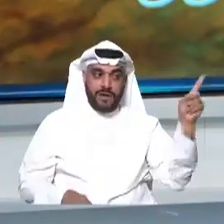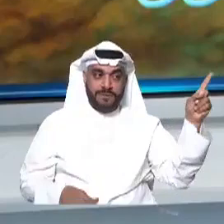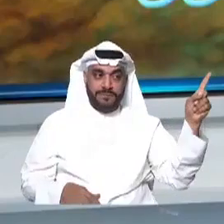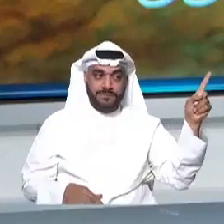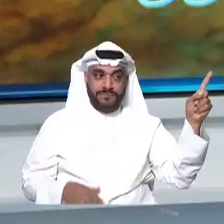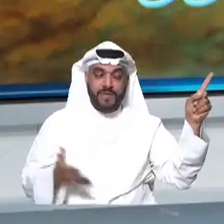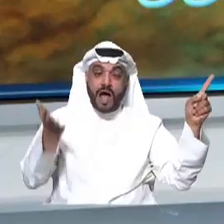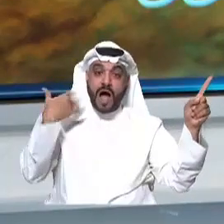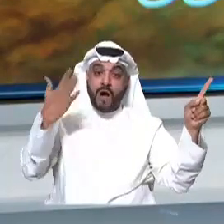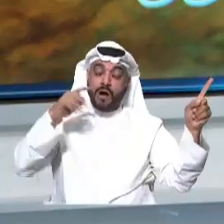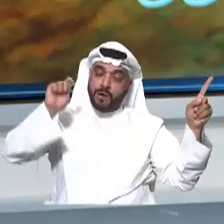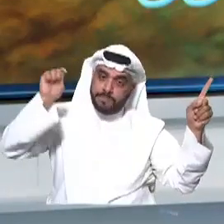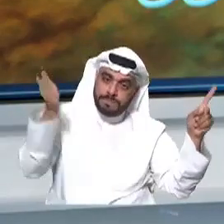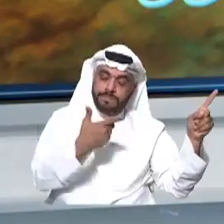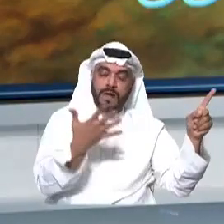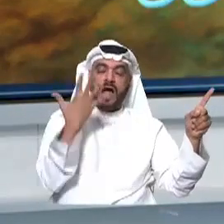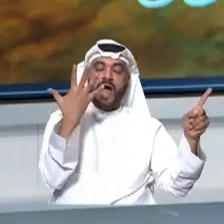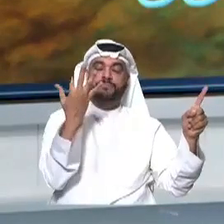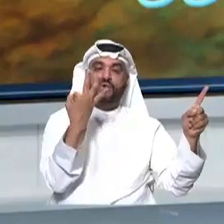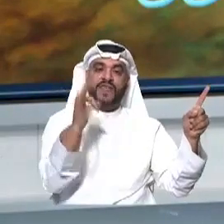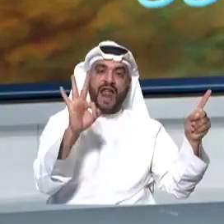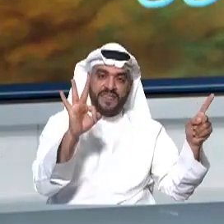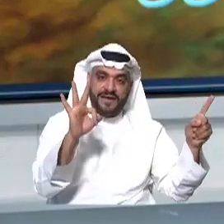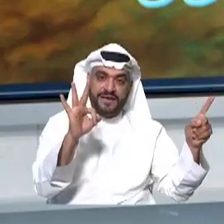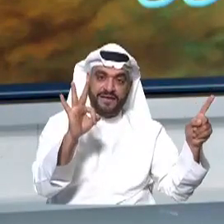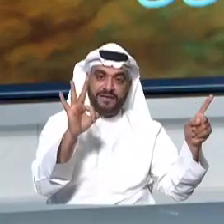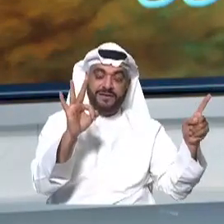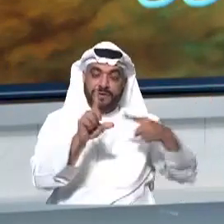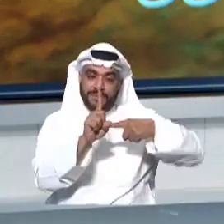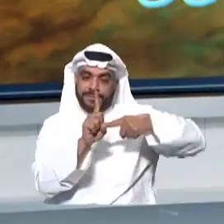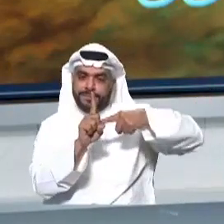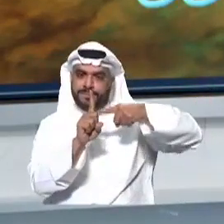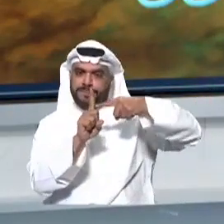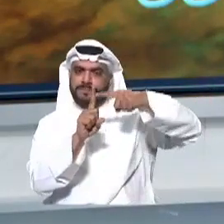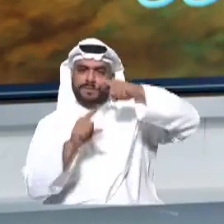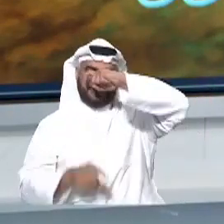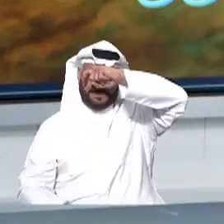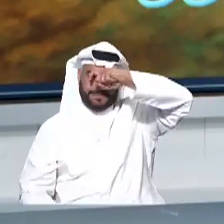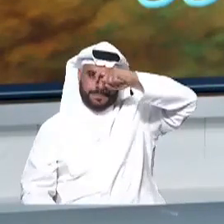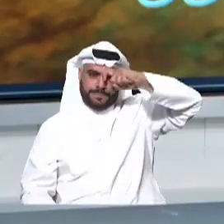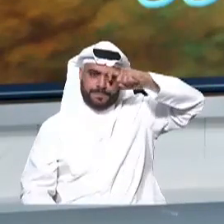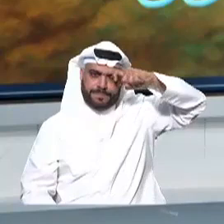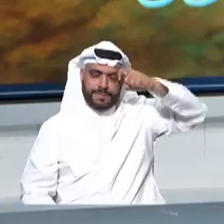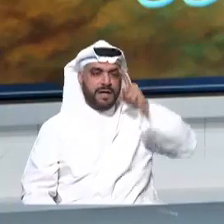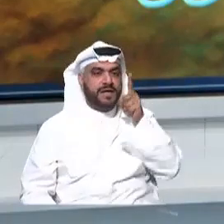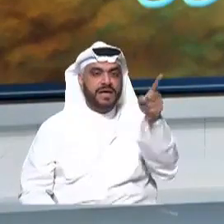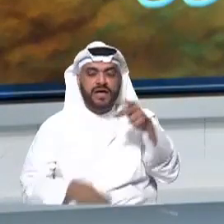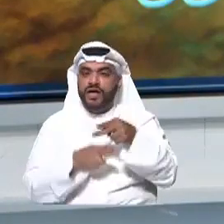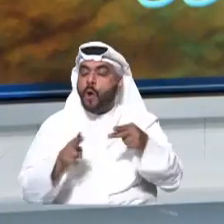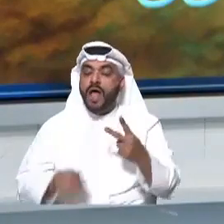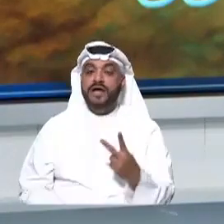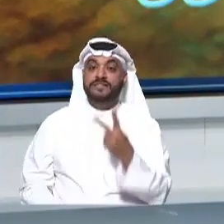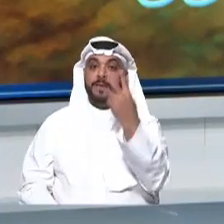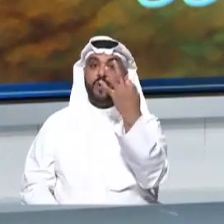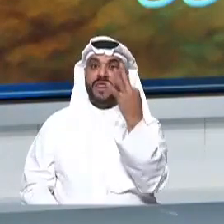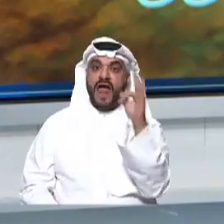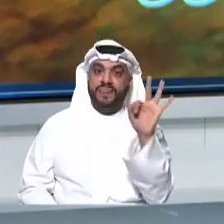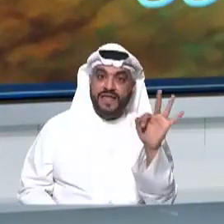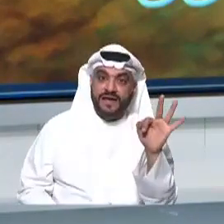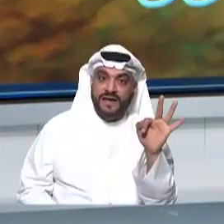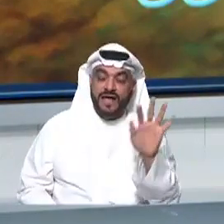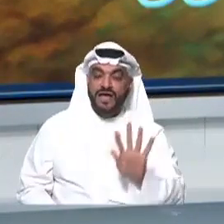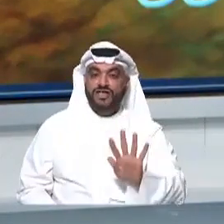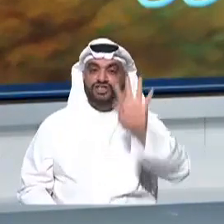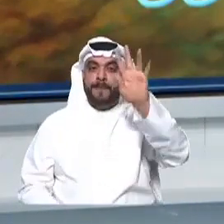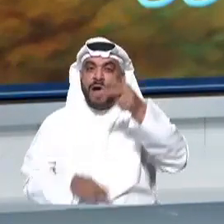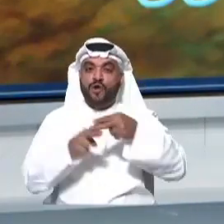سرعتها إلى 35 كيلومتر في الساعة. ودرجات الحرارة العظمى أعزائي المشاهدين، مدينة الكويت 47 درجة مئوية، المناطق